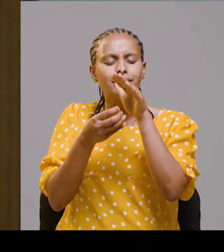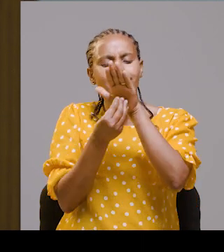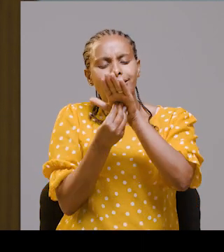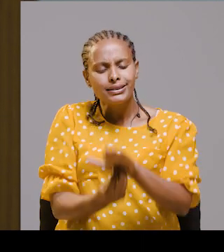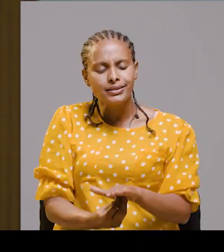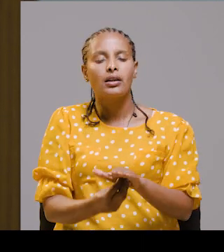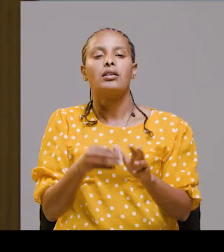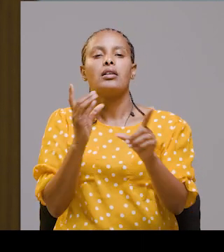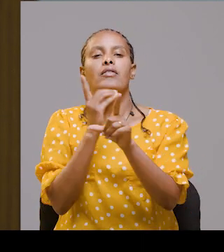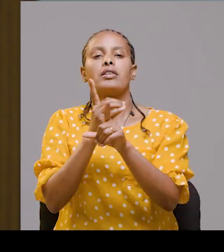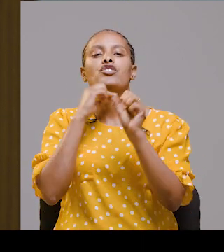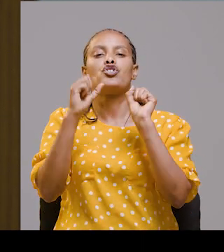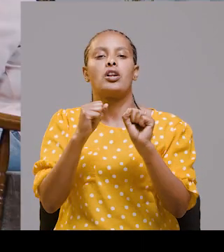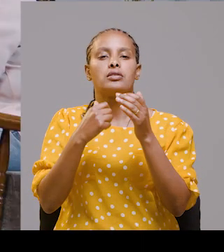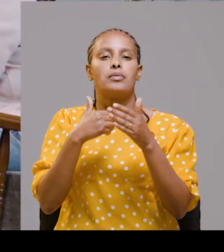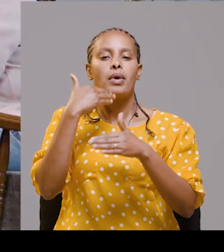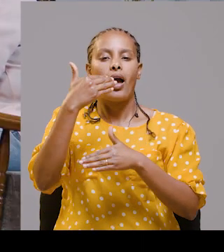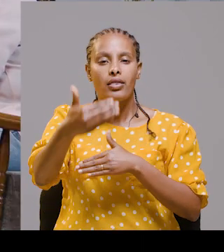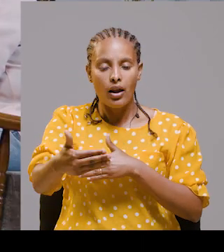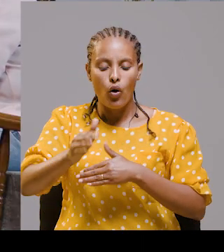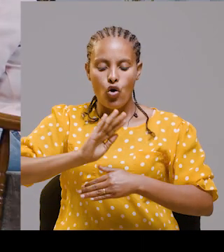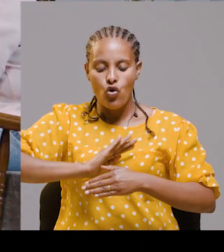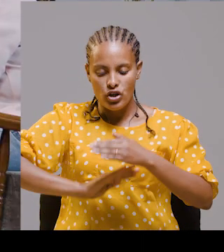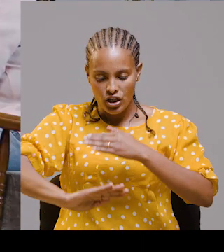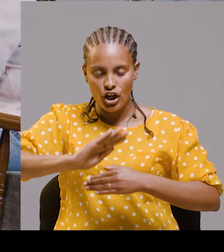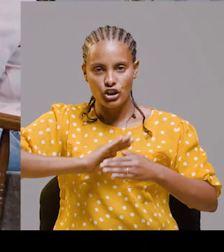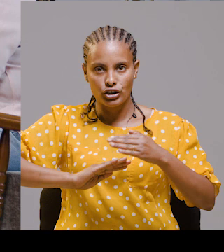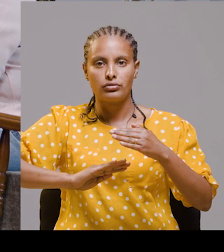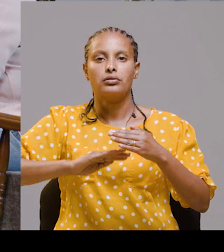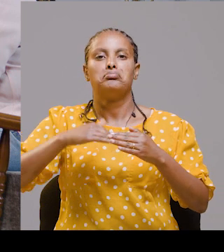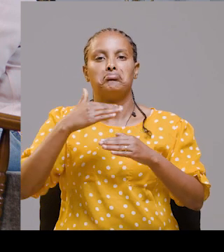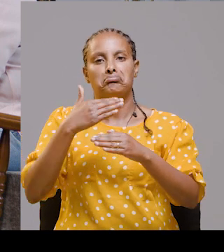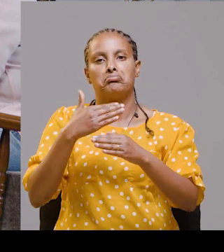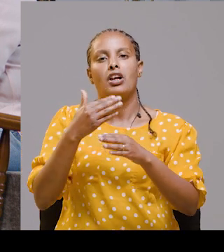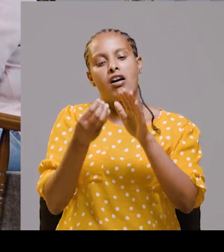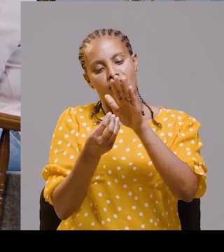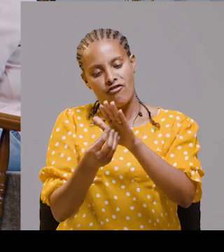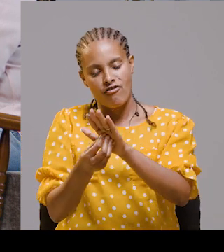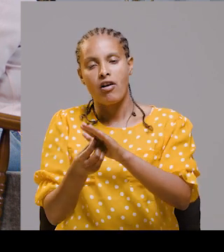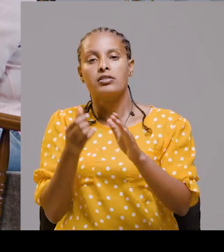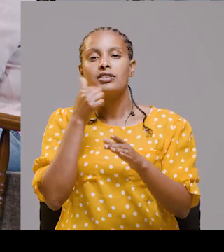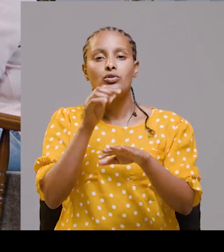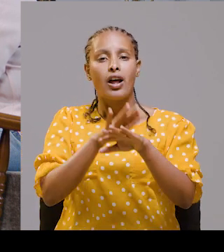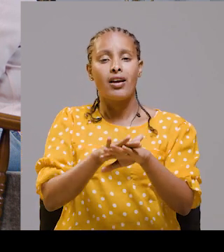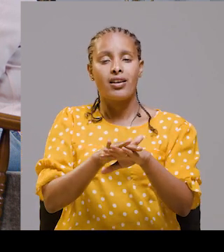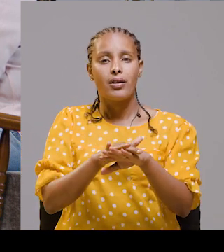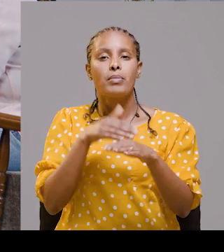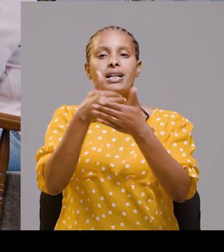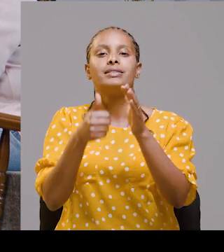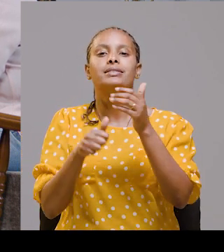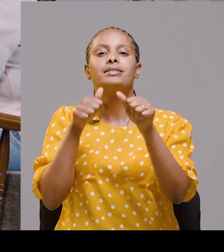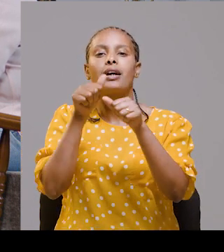አፌክትድ ሊሆን ይችላል። ስለዚህ የሚቀጥለውም ጀነሬሽን አፌክትድ ይሆን ይሄዳል ማለት ነው። ስለዚህ ሴቶች ላይ የሚደርስ ጥቃት